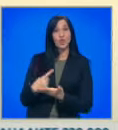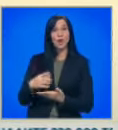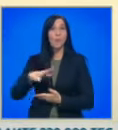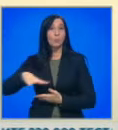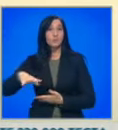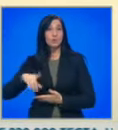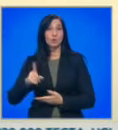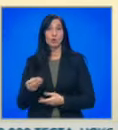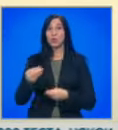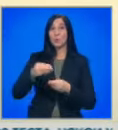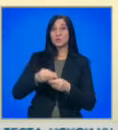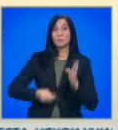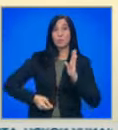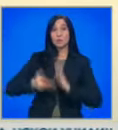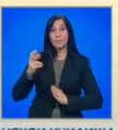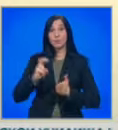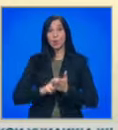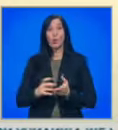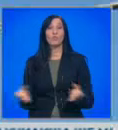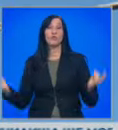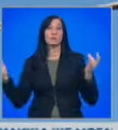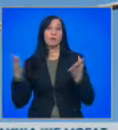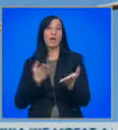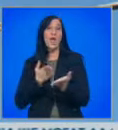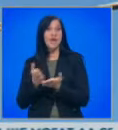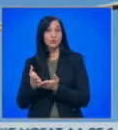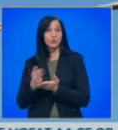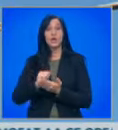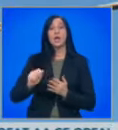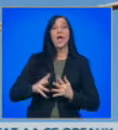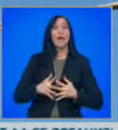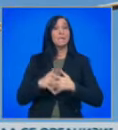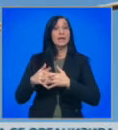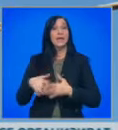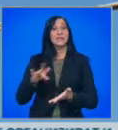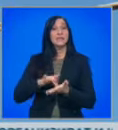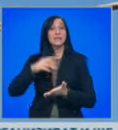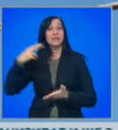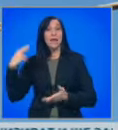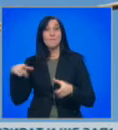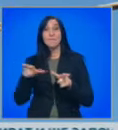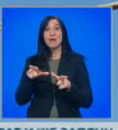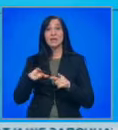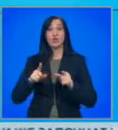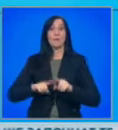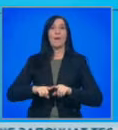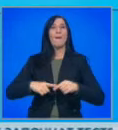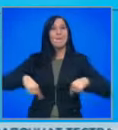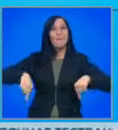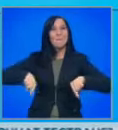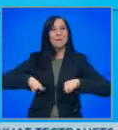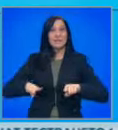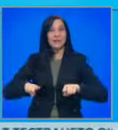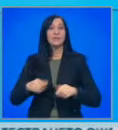с която те компенсират по-скъпия ток от възобновяеми източници и от американските централи в Маришкия басейн. И